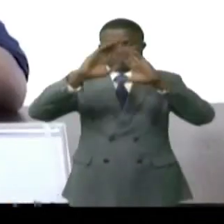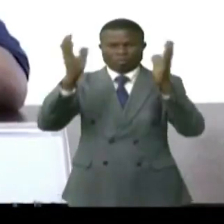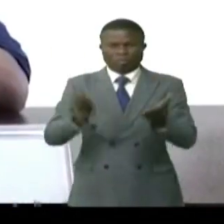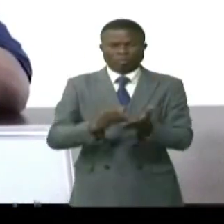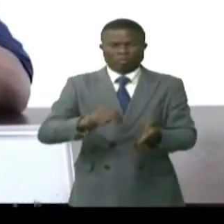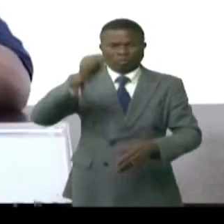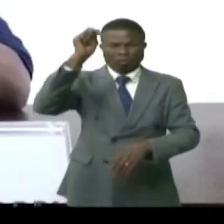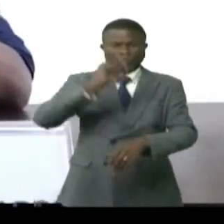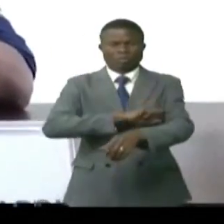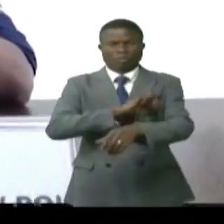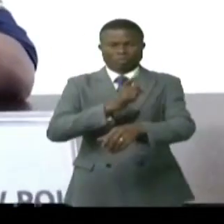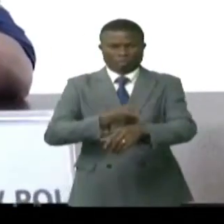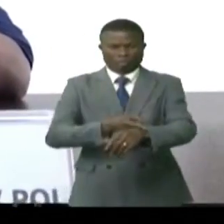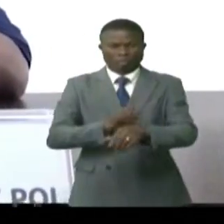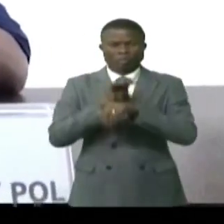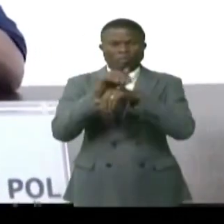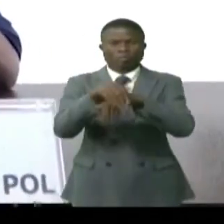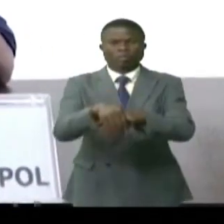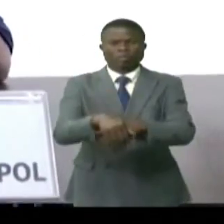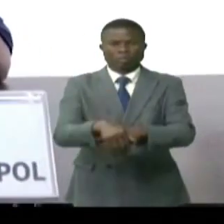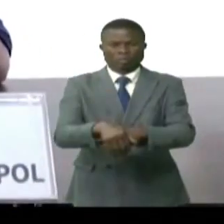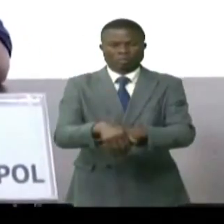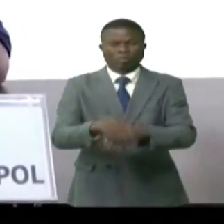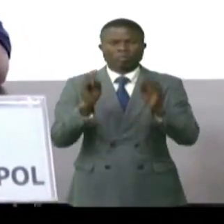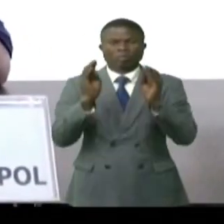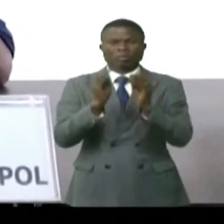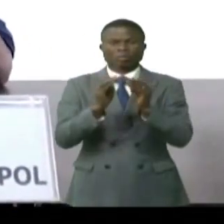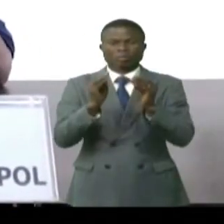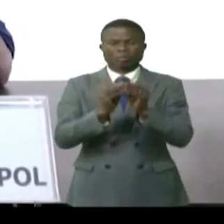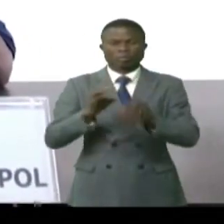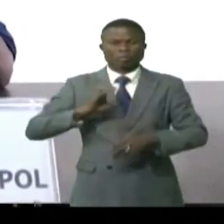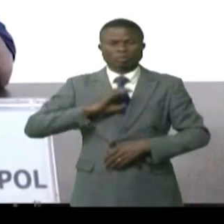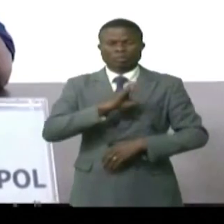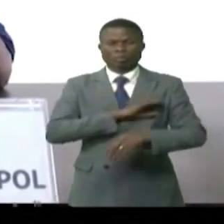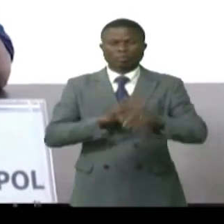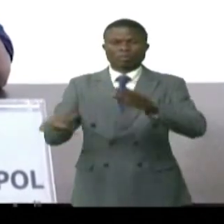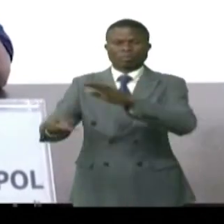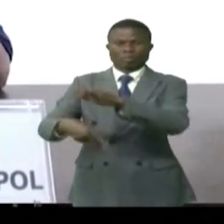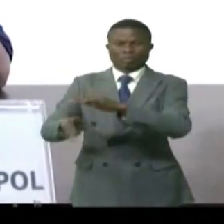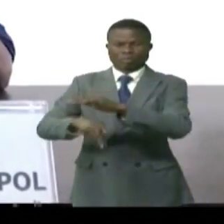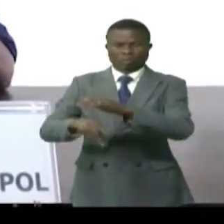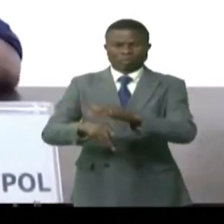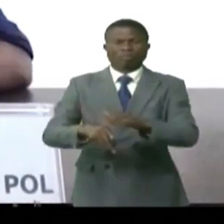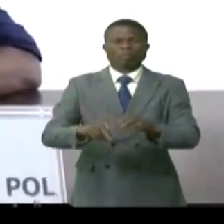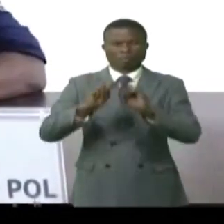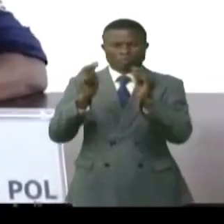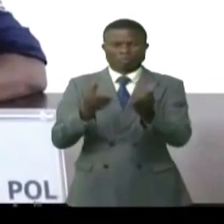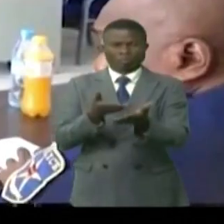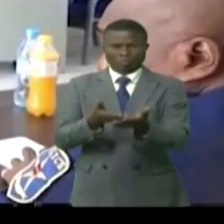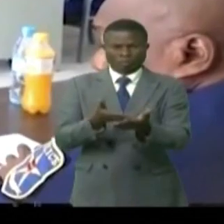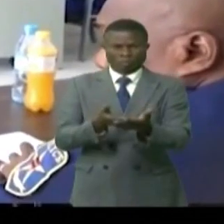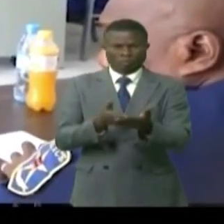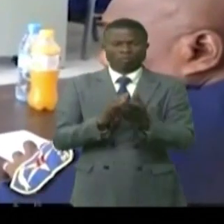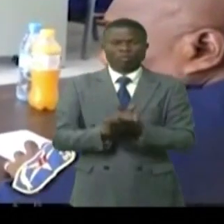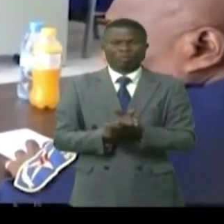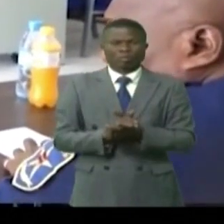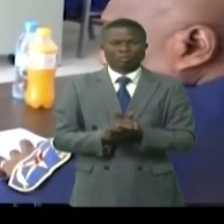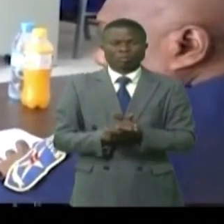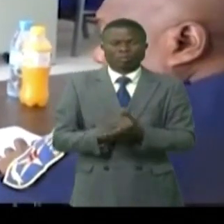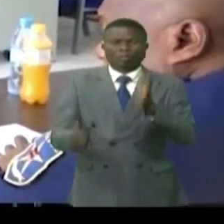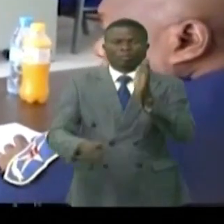Nord Kivu ont pris part à la réunion du comité provincial de sécurité de